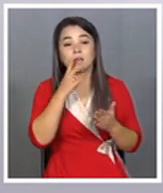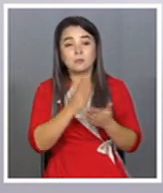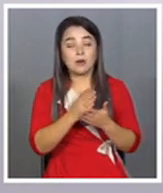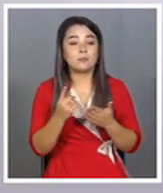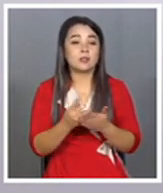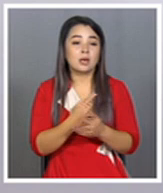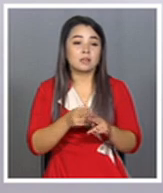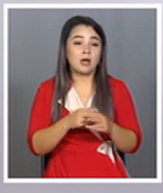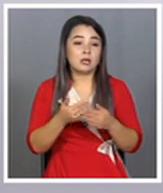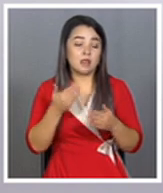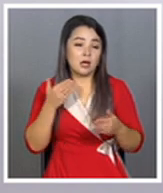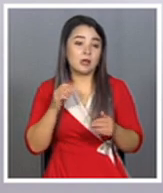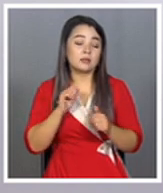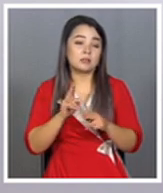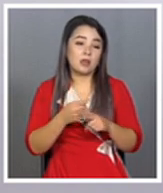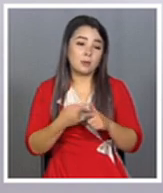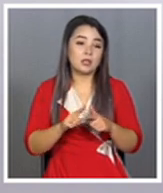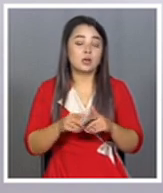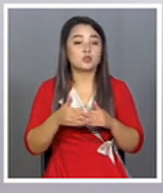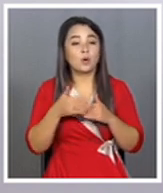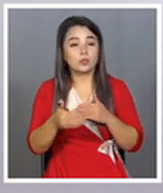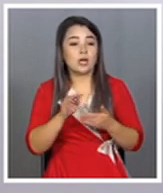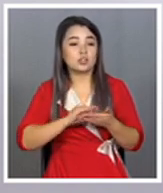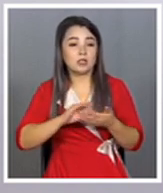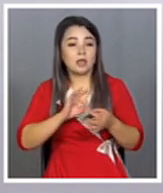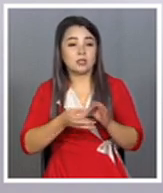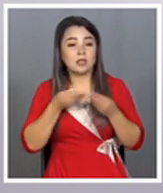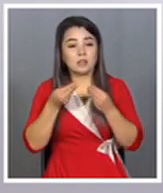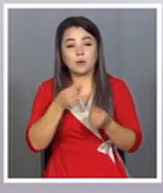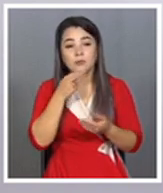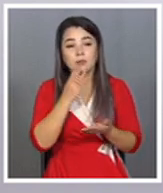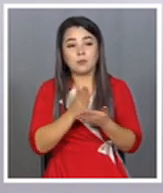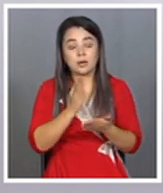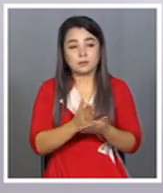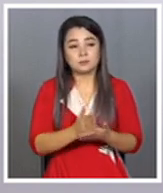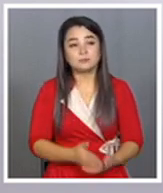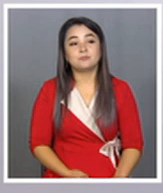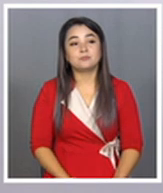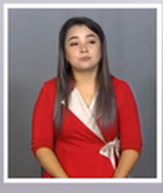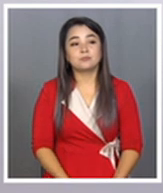алдына немесе соңына жазылып, өзінің әсерін тигізеді.